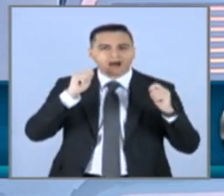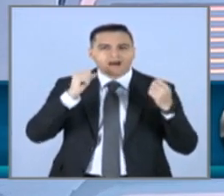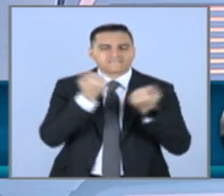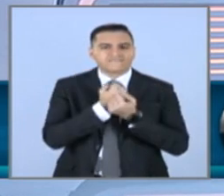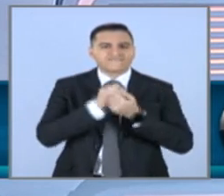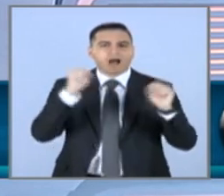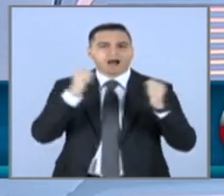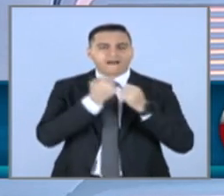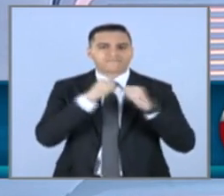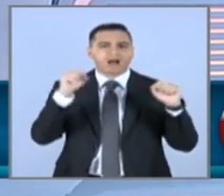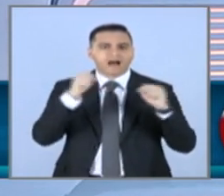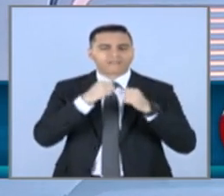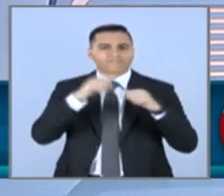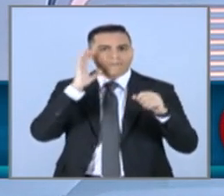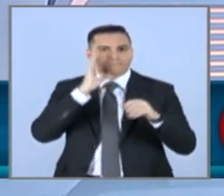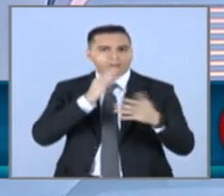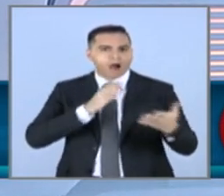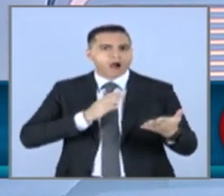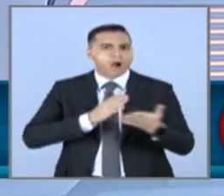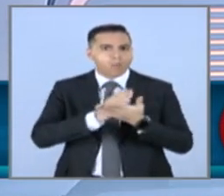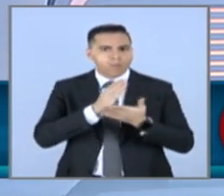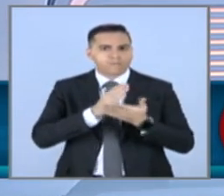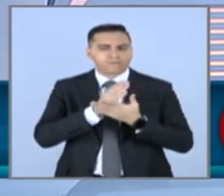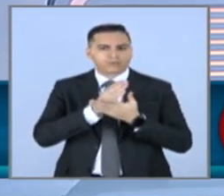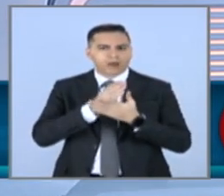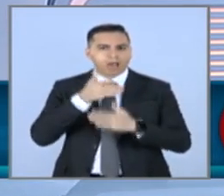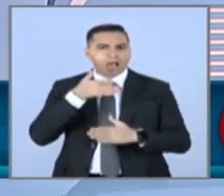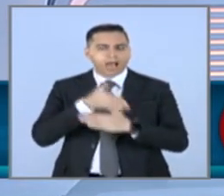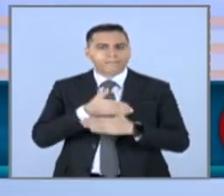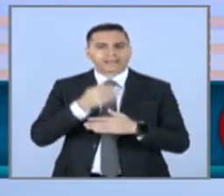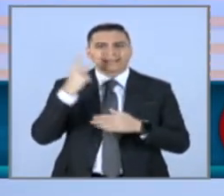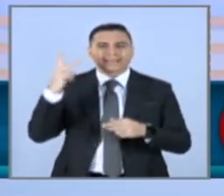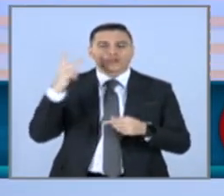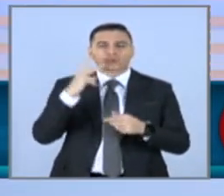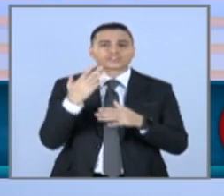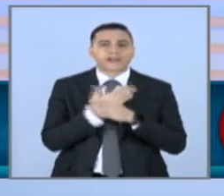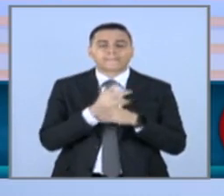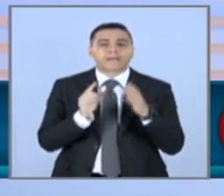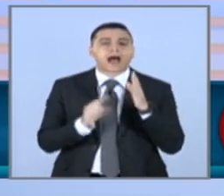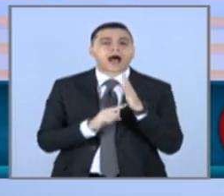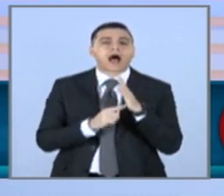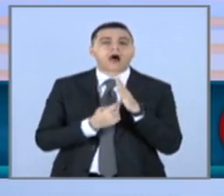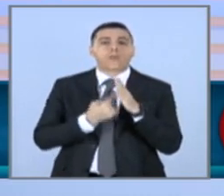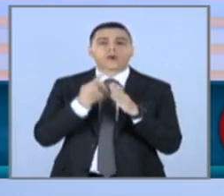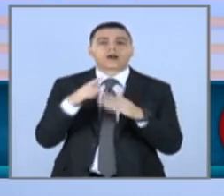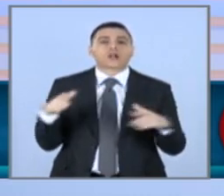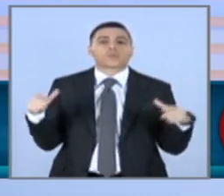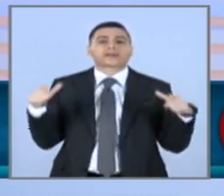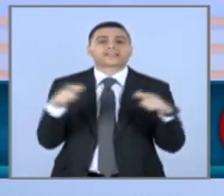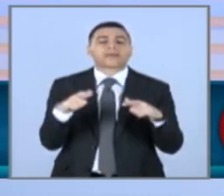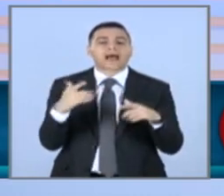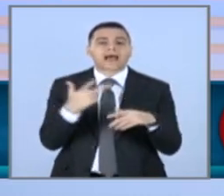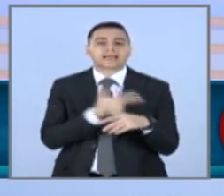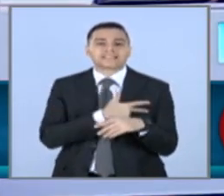1962. اتسمت 22 لأن أول اجتماع كان بين